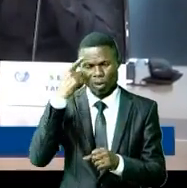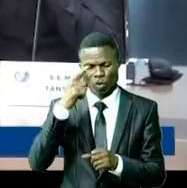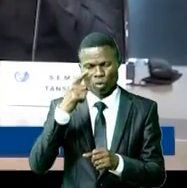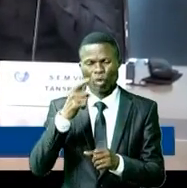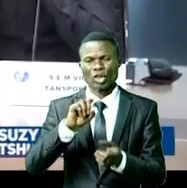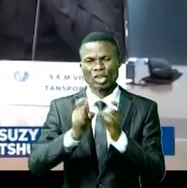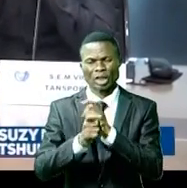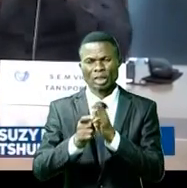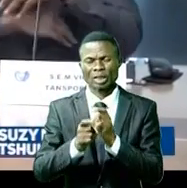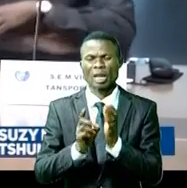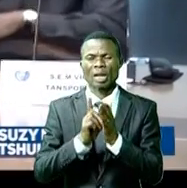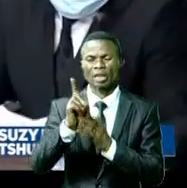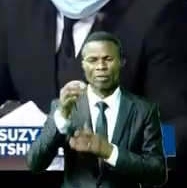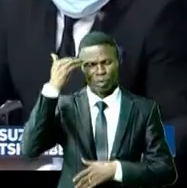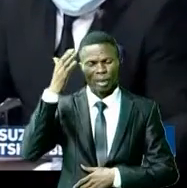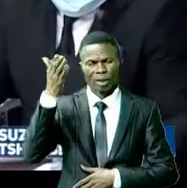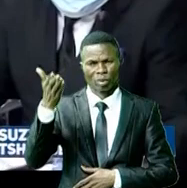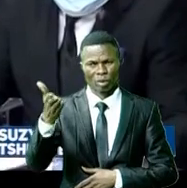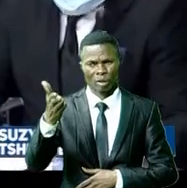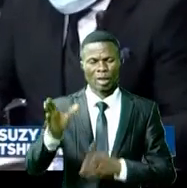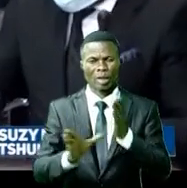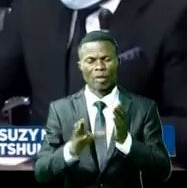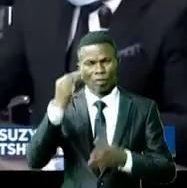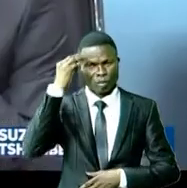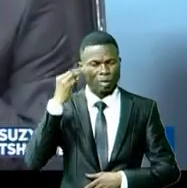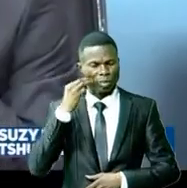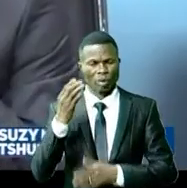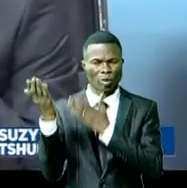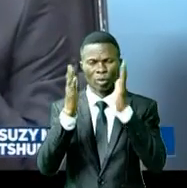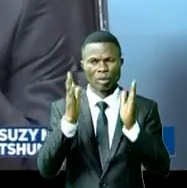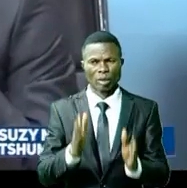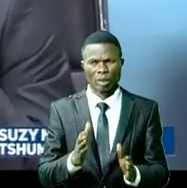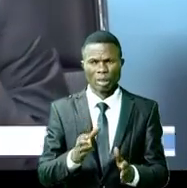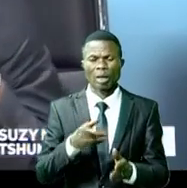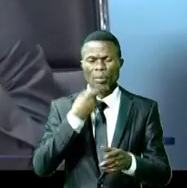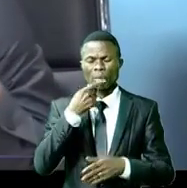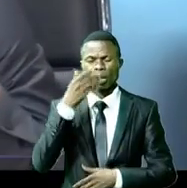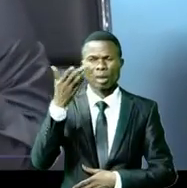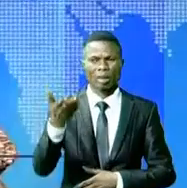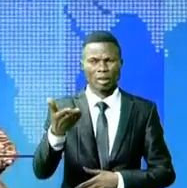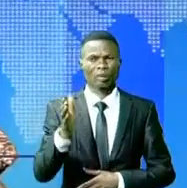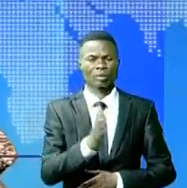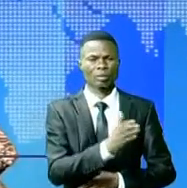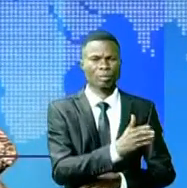redorer l'image de l'Équateur, rassure le vice-ministre de Transport, Marc Ekilali Kombo.